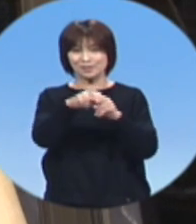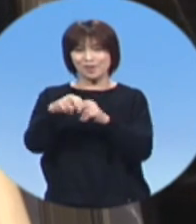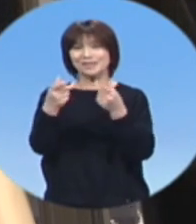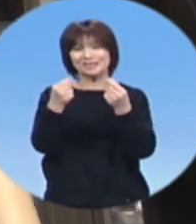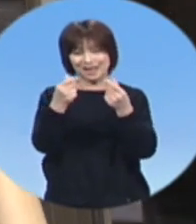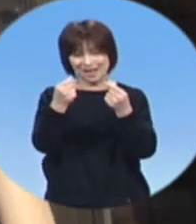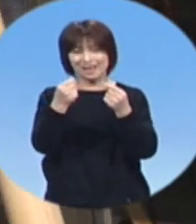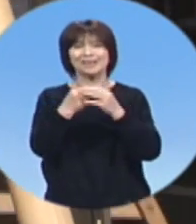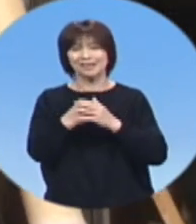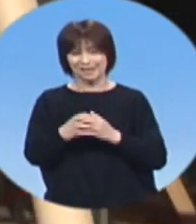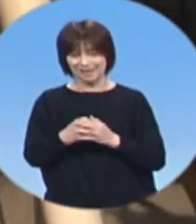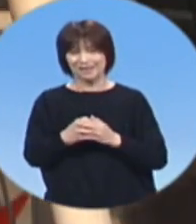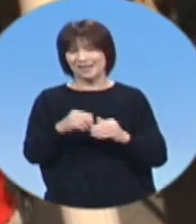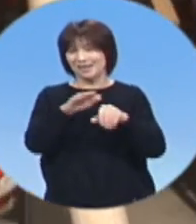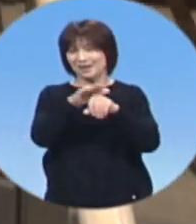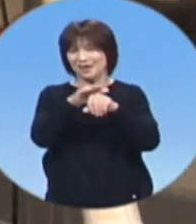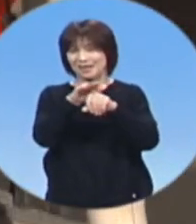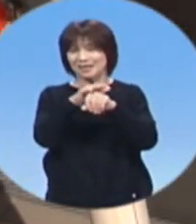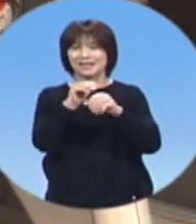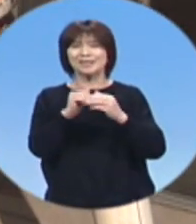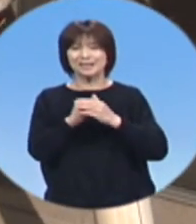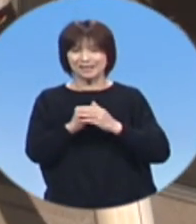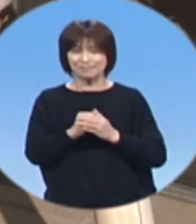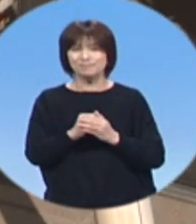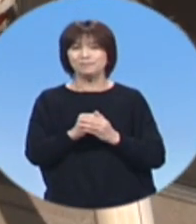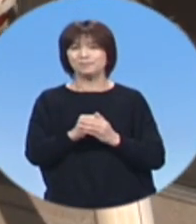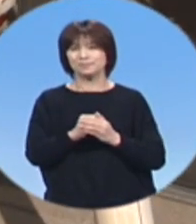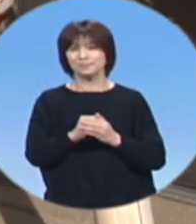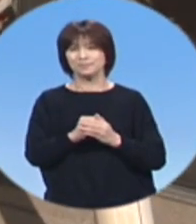ね。 はい、 可愛い。